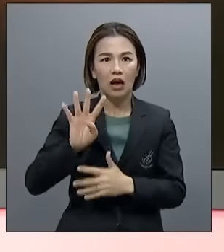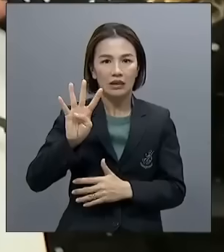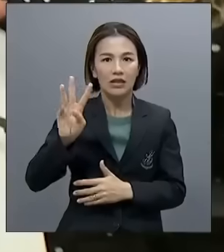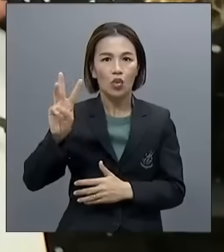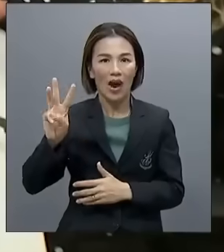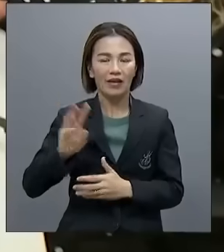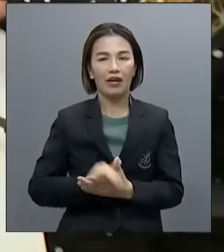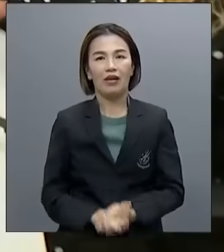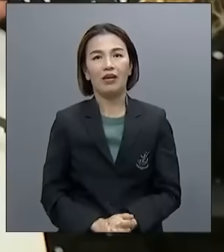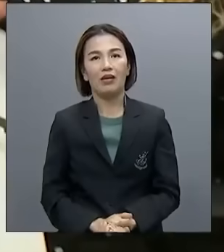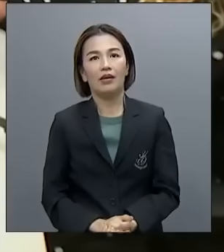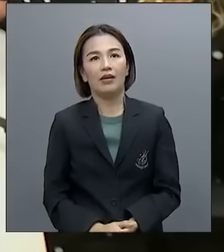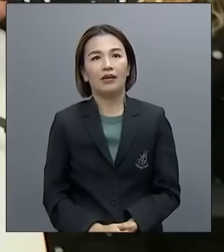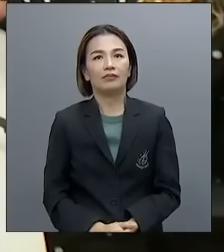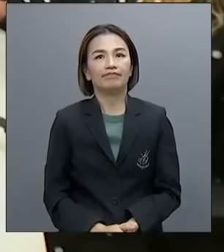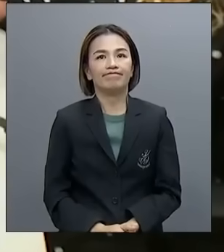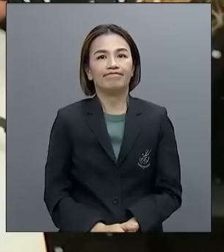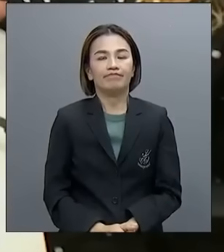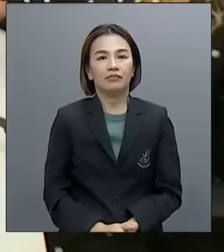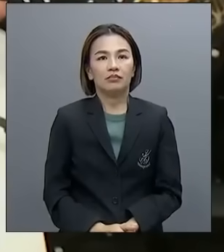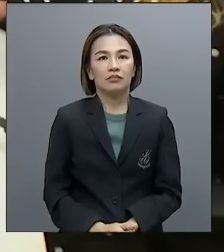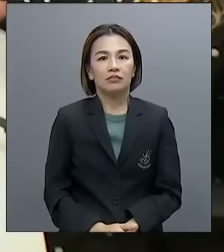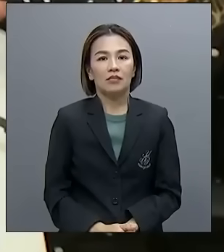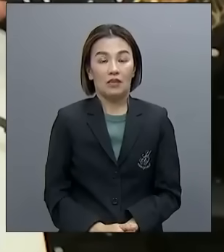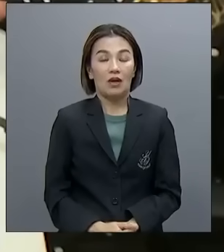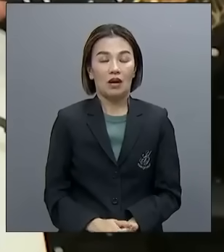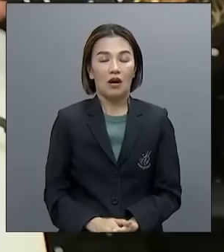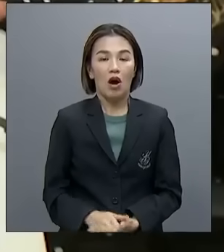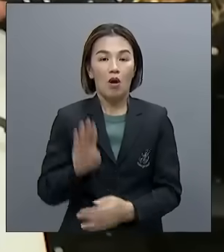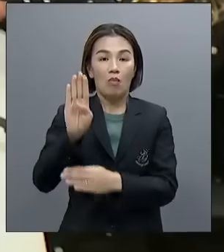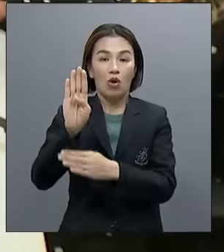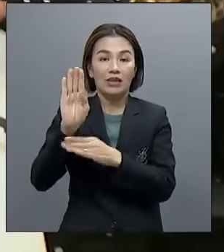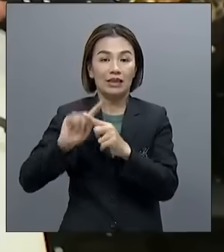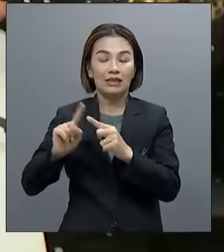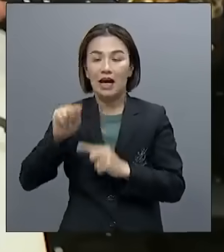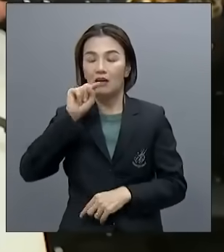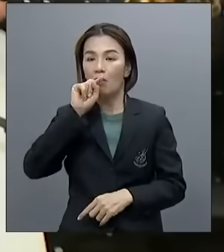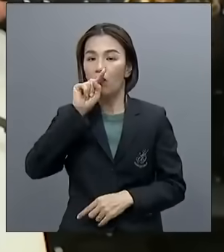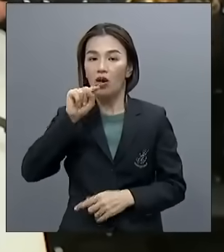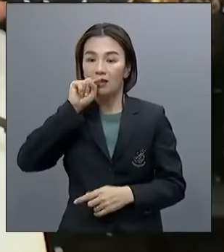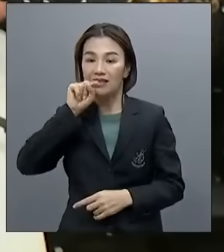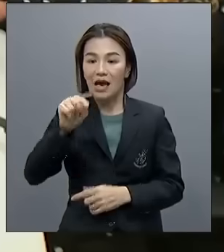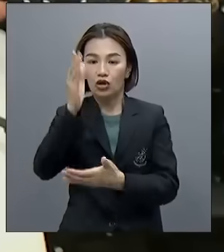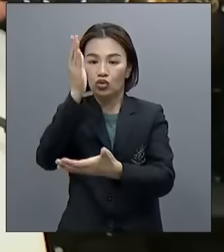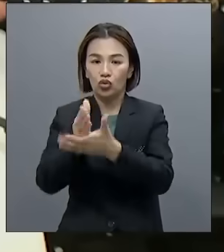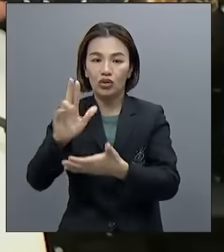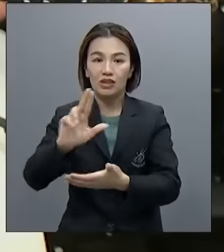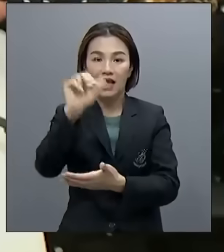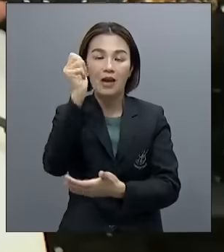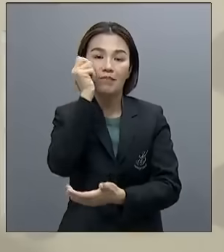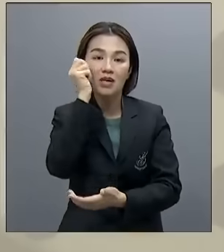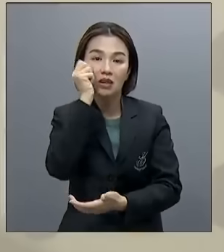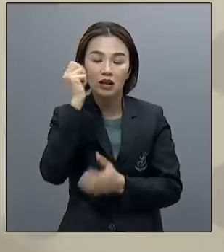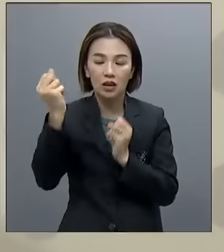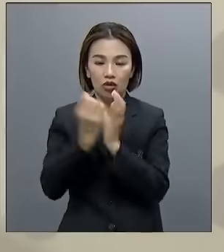ค่ะข่าวเรื่องของการสั่งแบนสร้างความกังวลให้กับประชาชนเป็นจำนวนมากนะคะว่าโทรศัพท์รุ่นนี้จะส่งผลกระทบต่